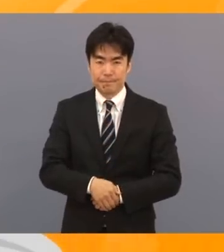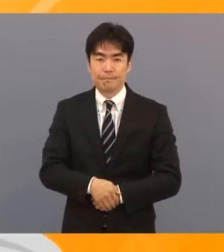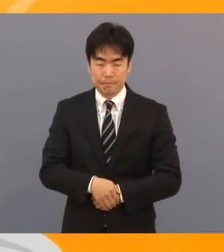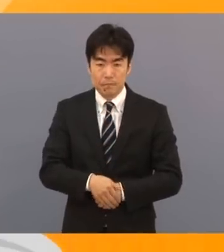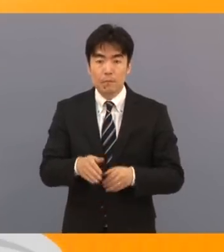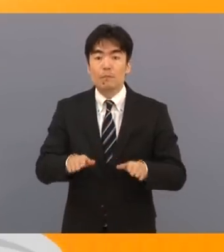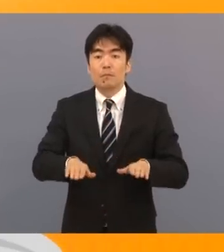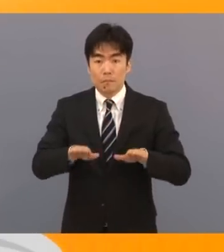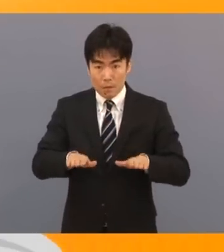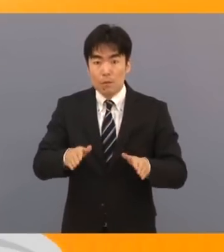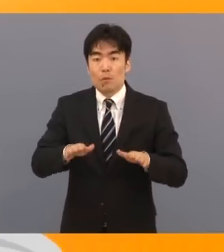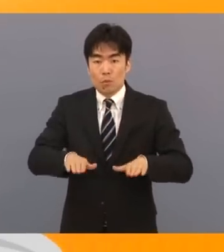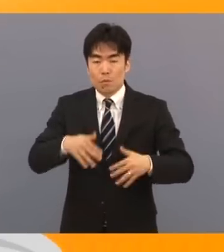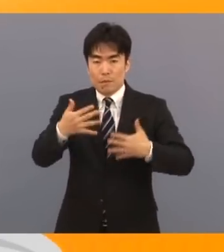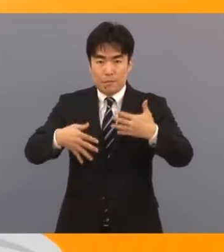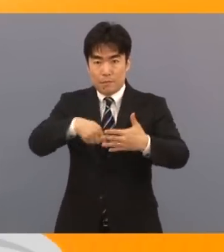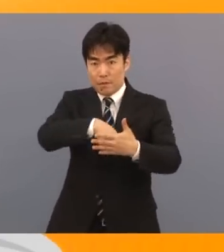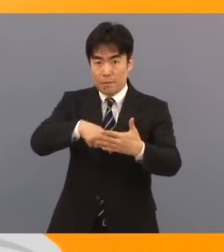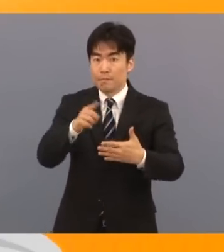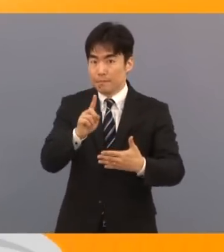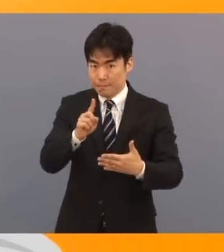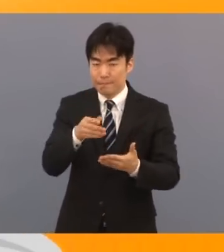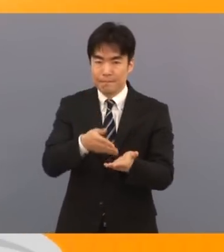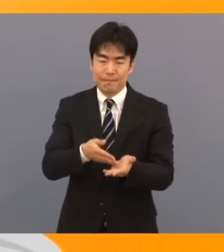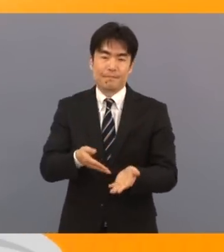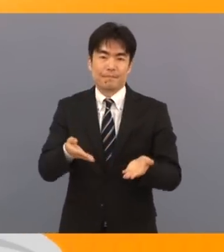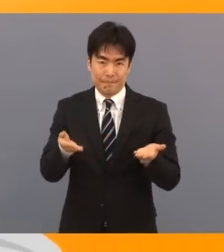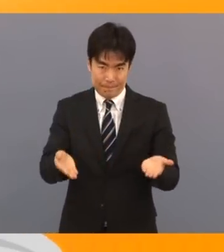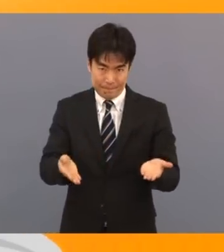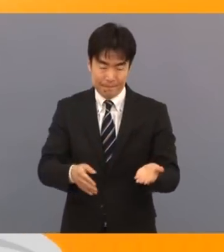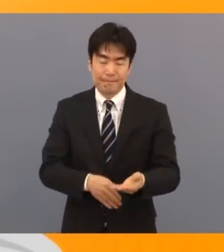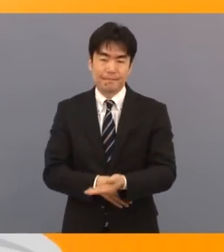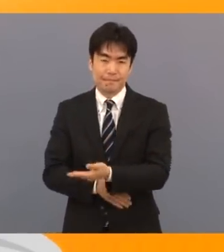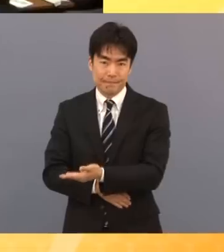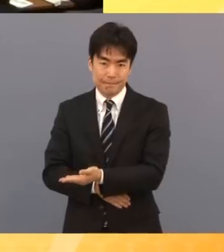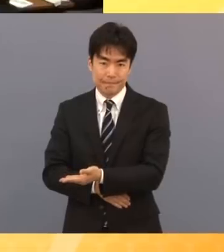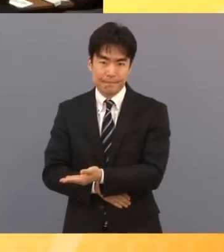生き生き越谷、今回は次の内容を中心にお送りします。